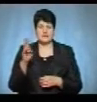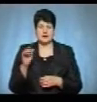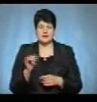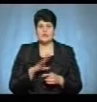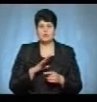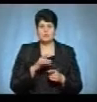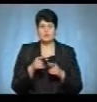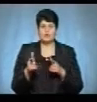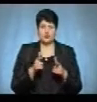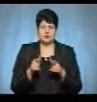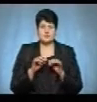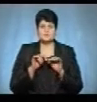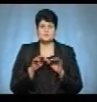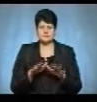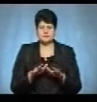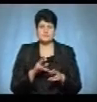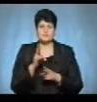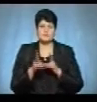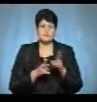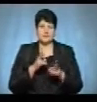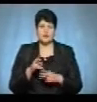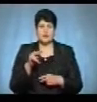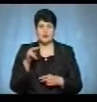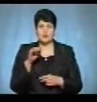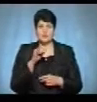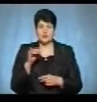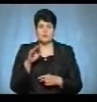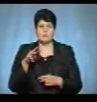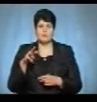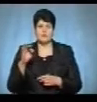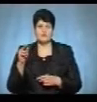підготовче провадження з позовом тернополянки Юлії Мамчак до Тернопільської